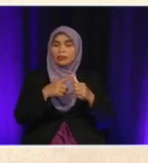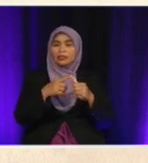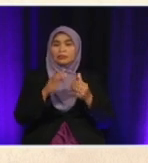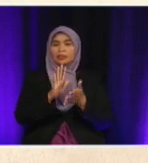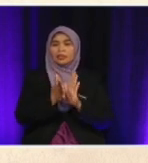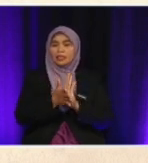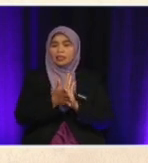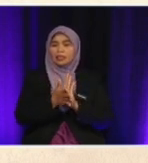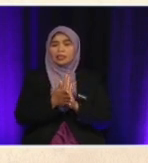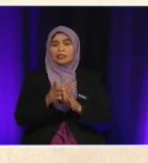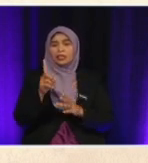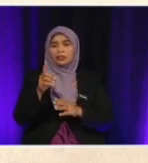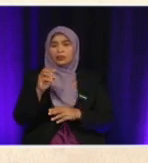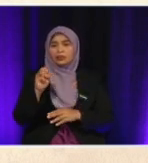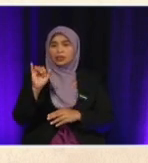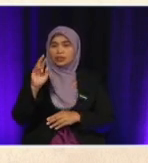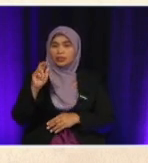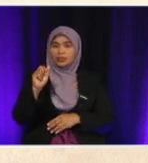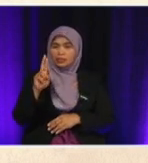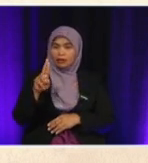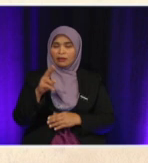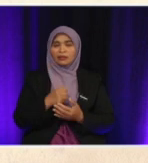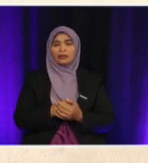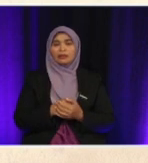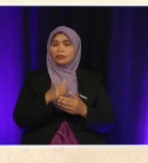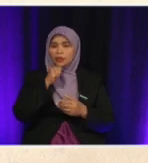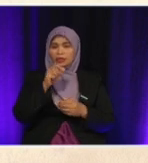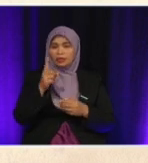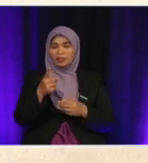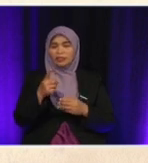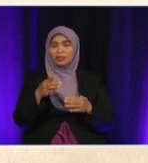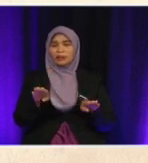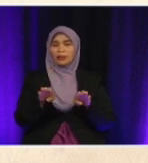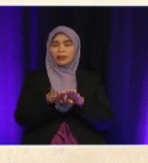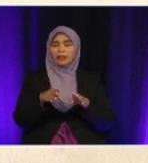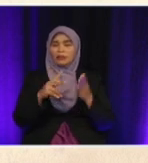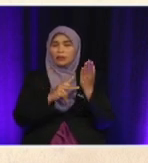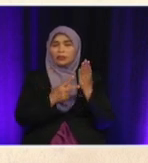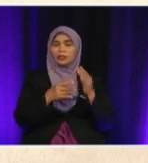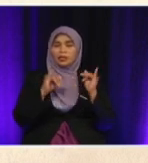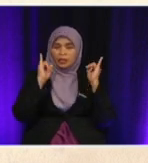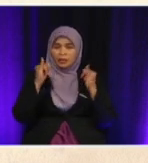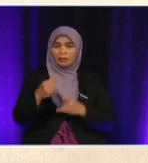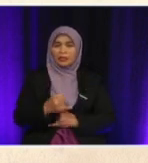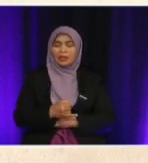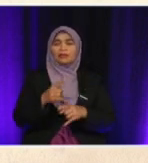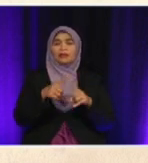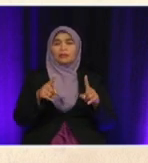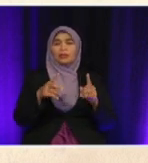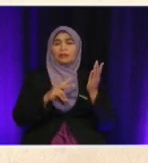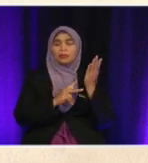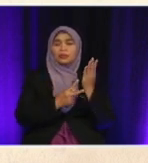syiar kepada Islam bukan Haji sebagai pusat ibadah tetapi juga pusat ilmu pusat dan juga pusat